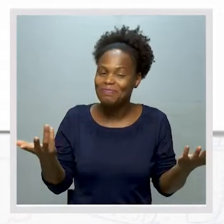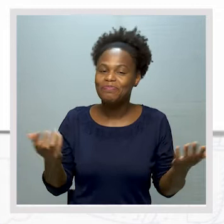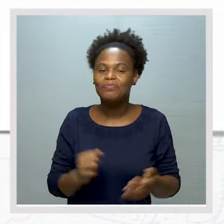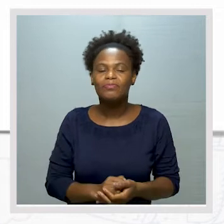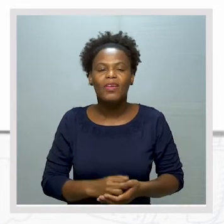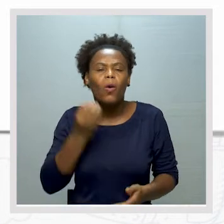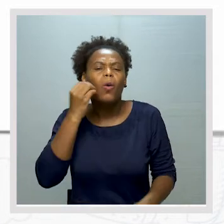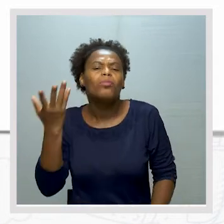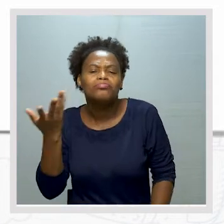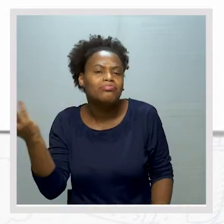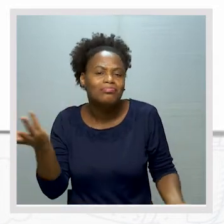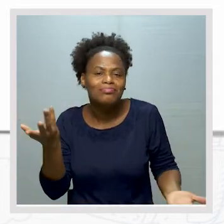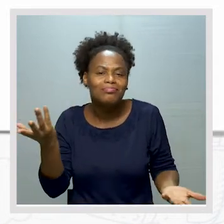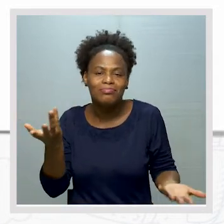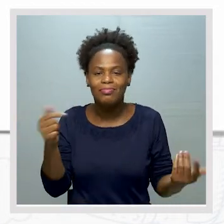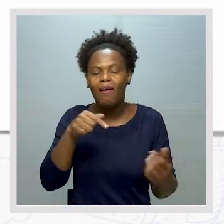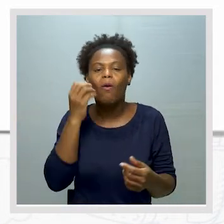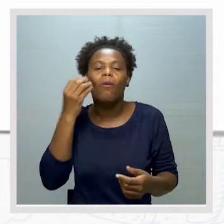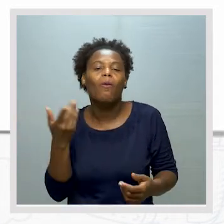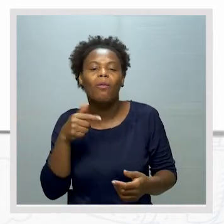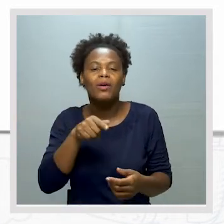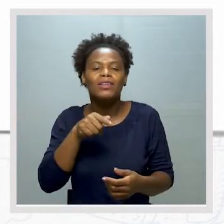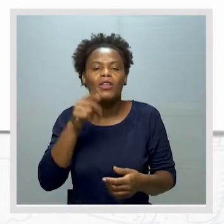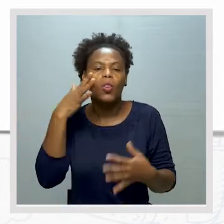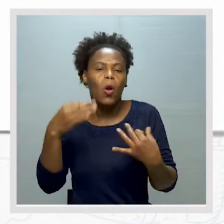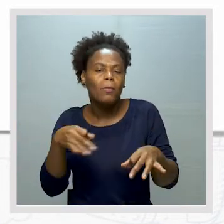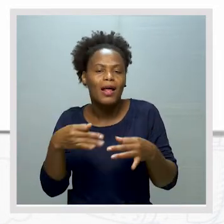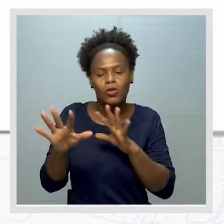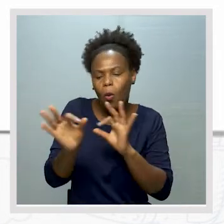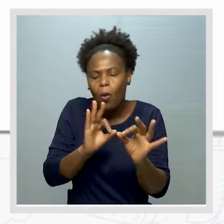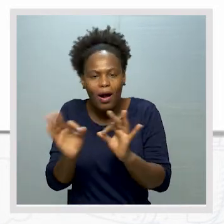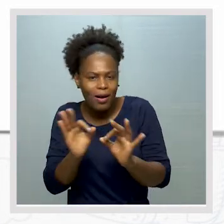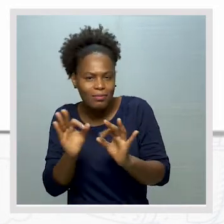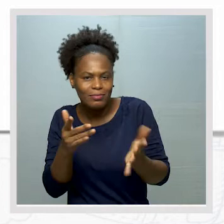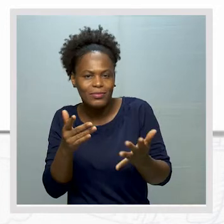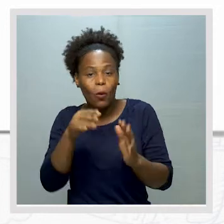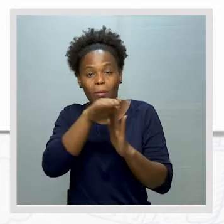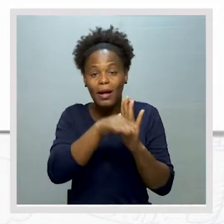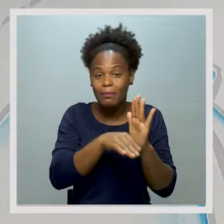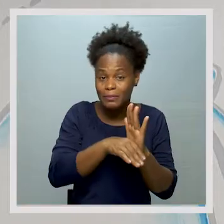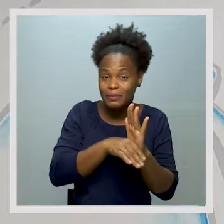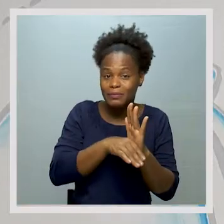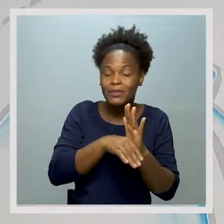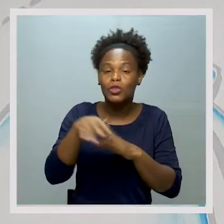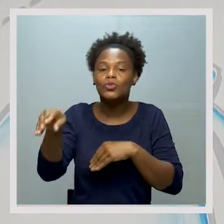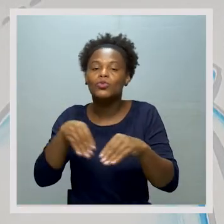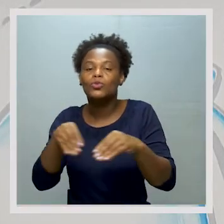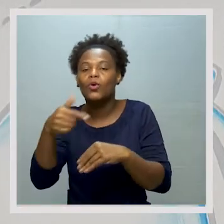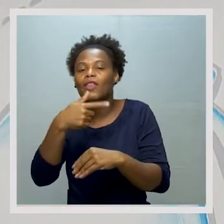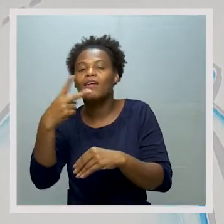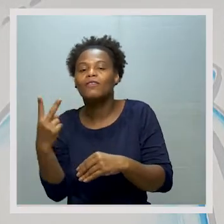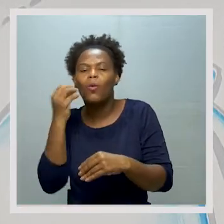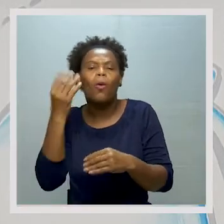Comment ça se passe? Comment est-ce qu'ils sont normalement organisés les programmes des jeux